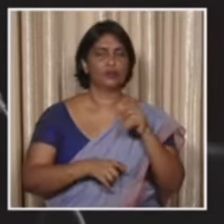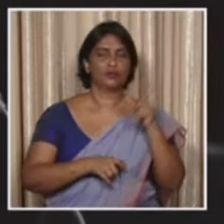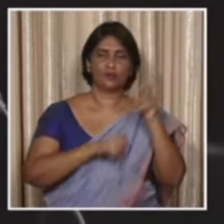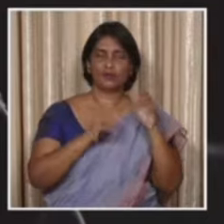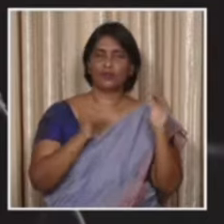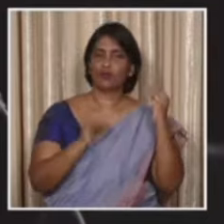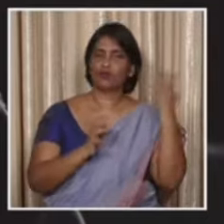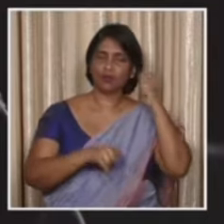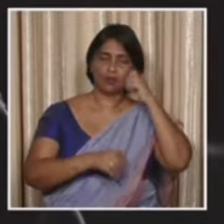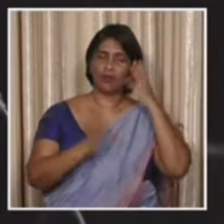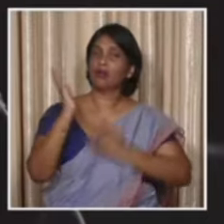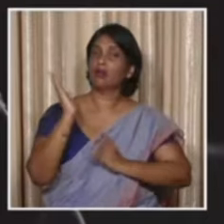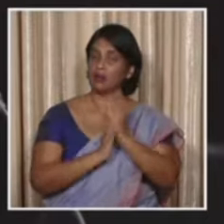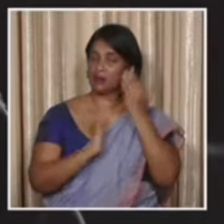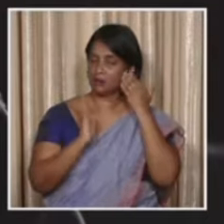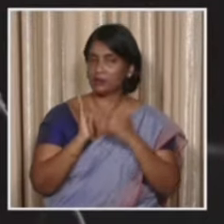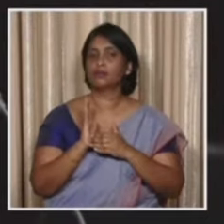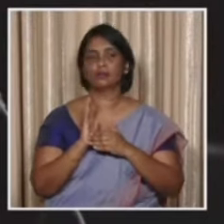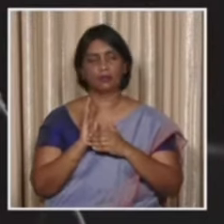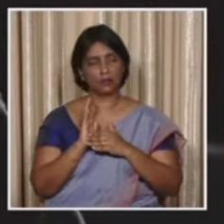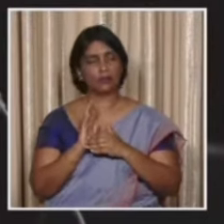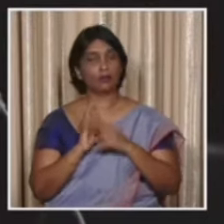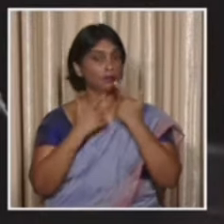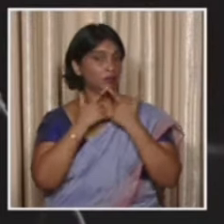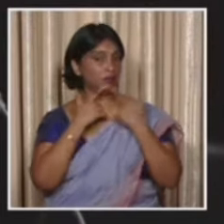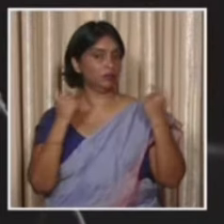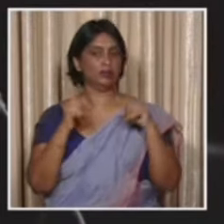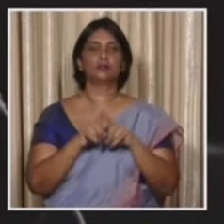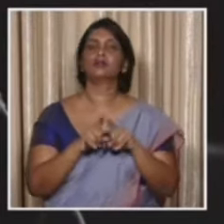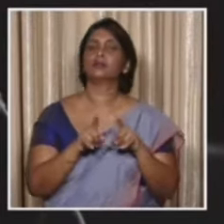உரிமைகளுக்காகவும் மிக கம்பீரமாக எந்த